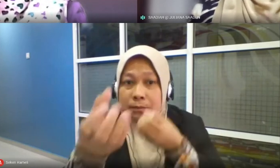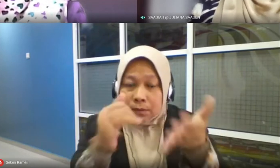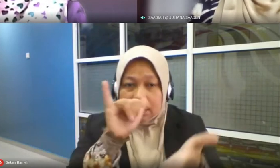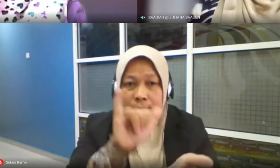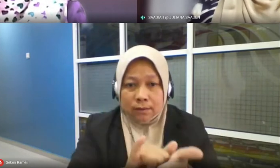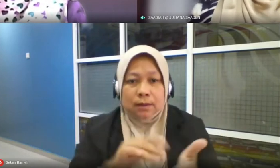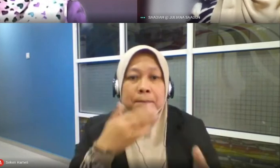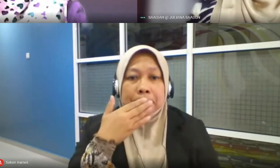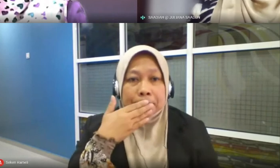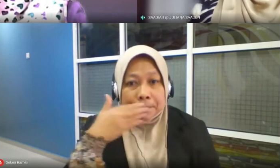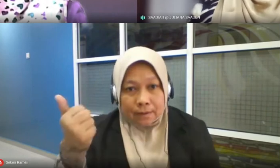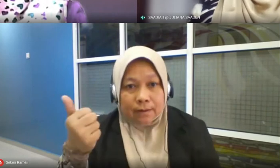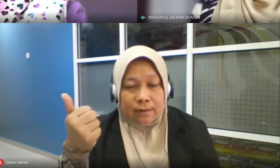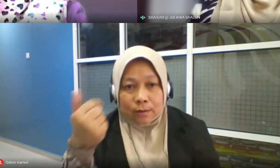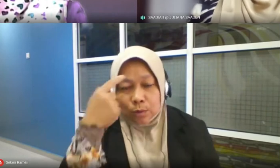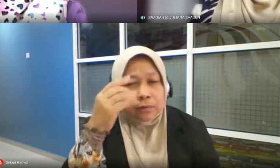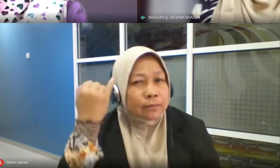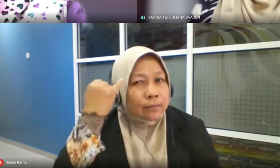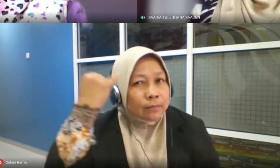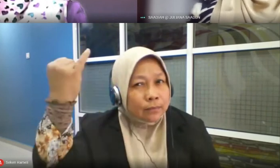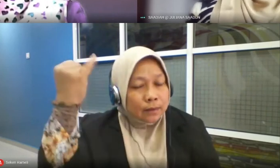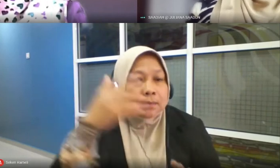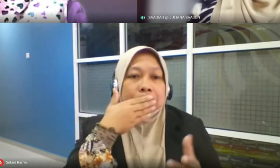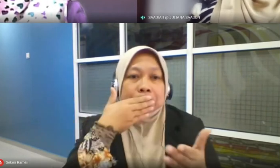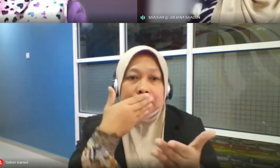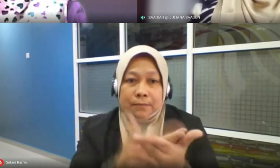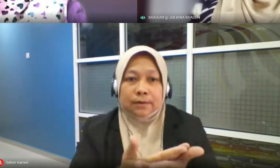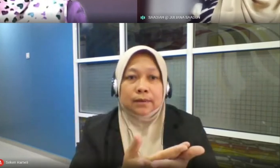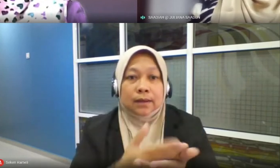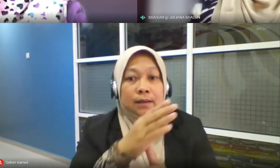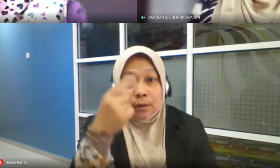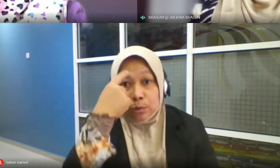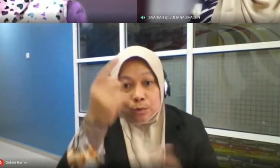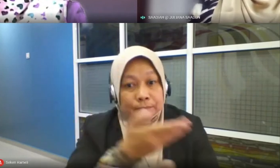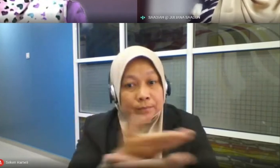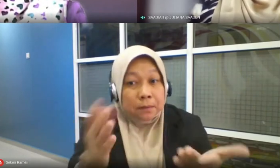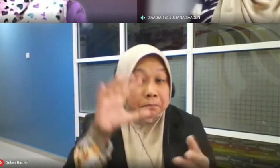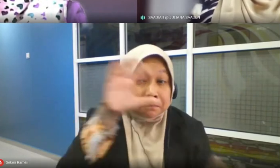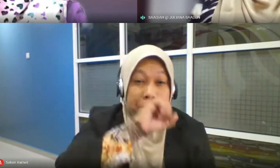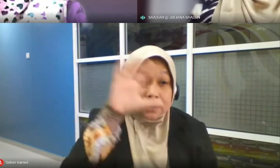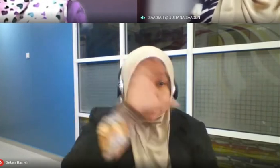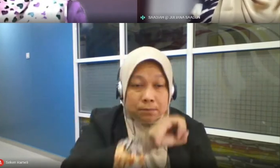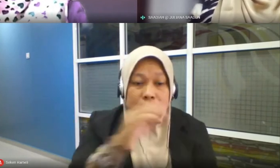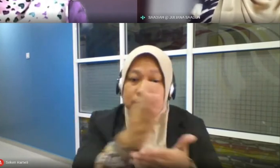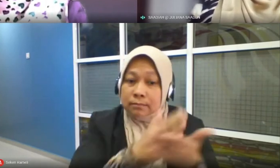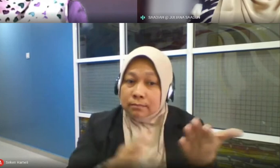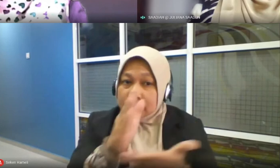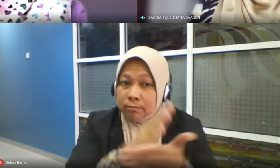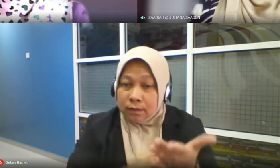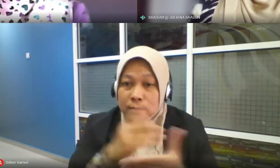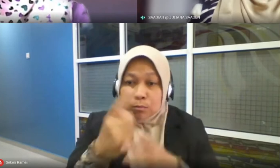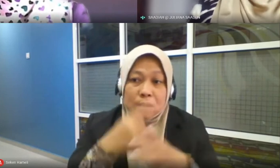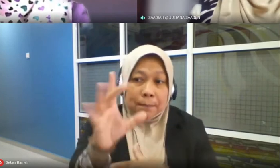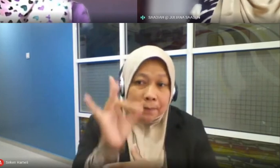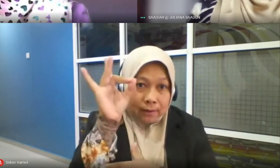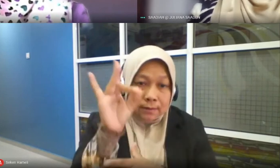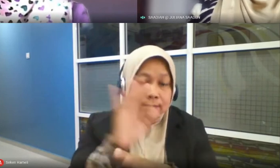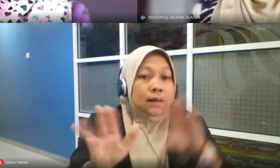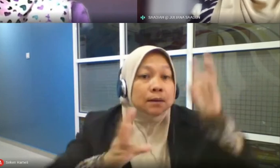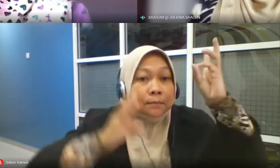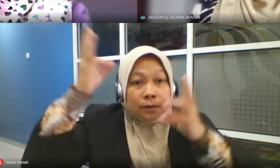kami lebih energi untuk terus memberikan yang terbaik. Dan bagi anda yang terlepas mengikuti siri-siri yang pada bulan Oktober, jangan